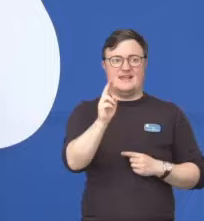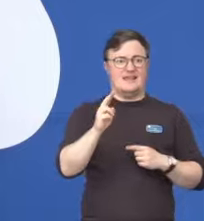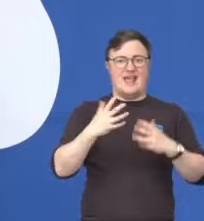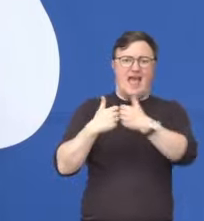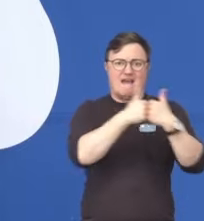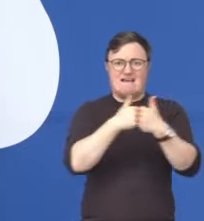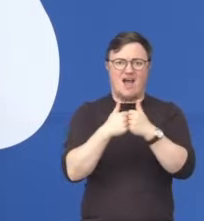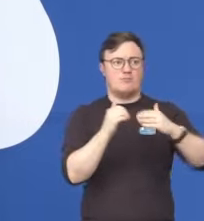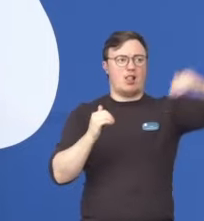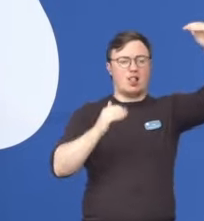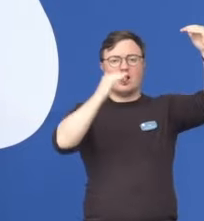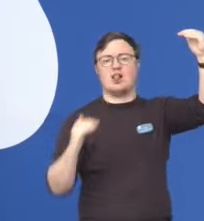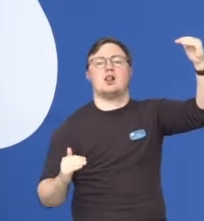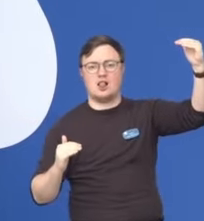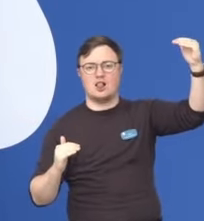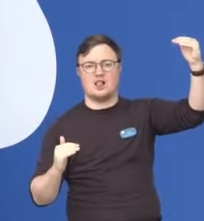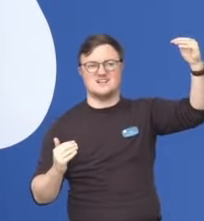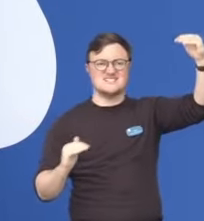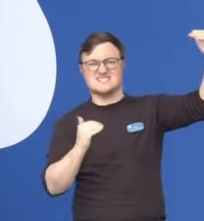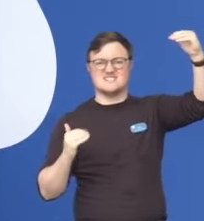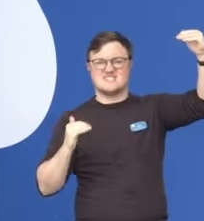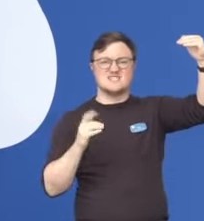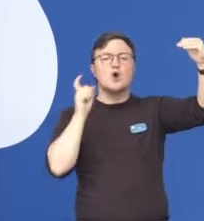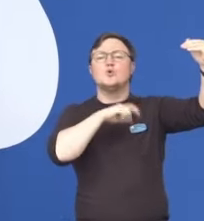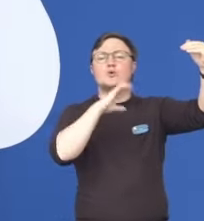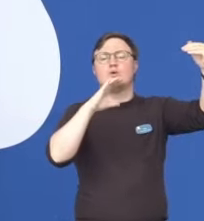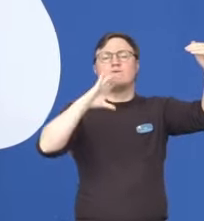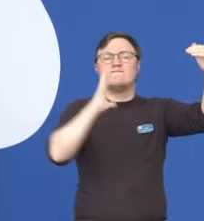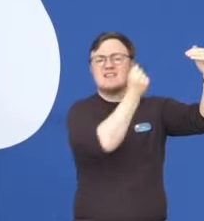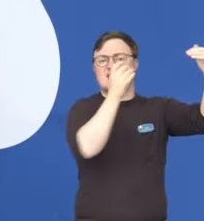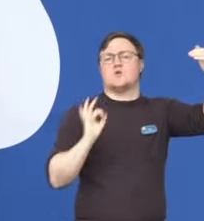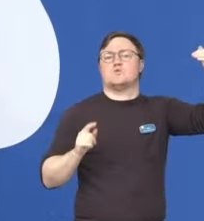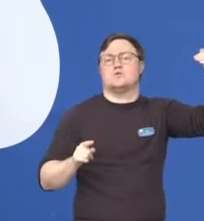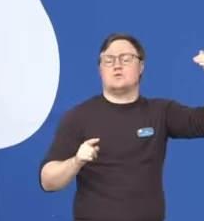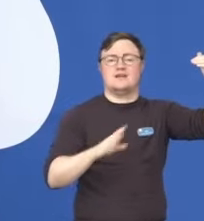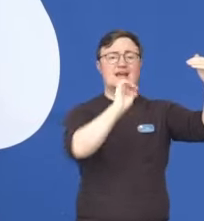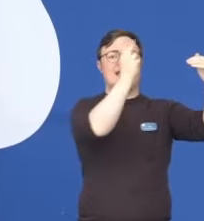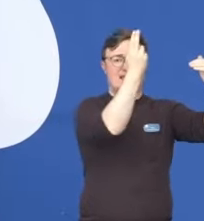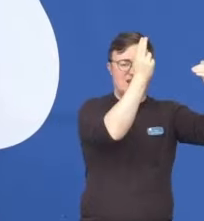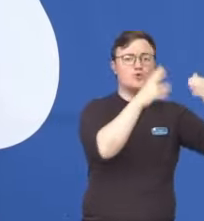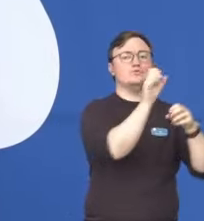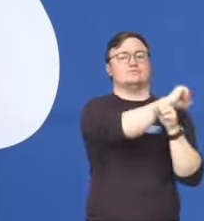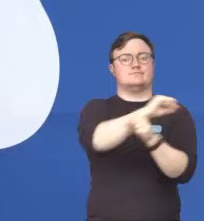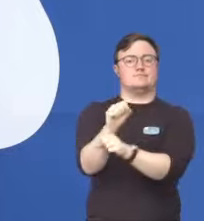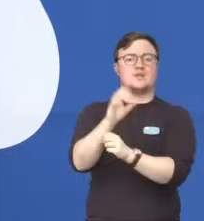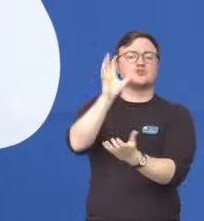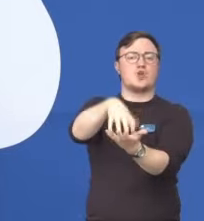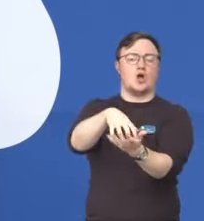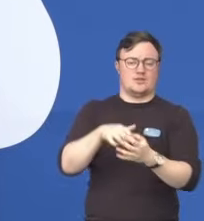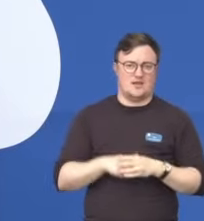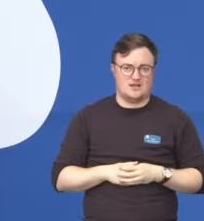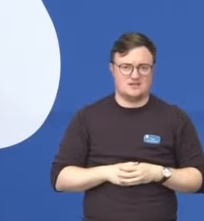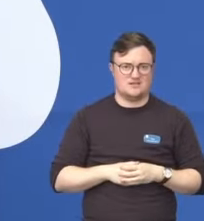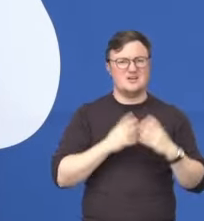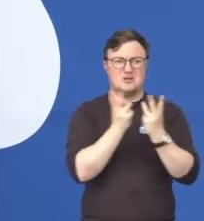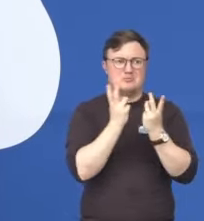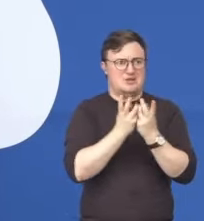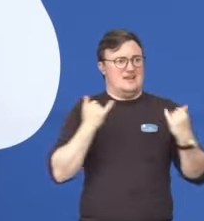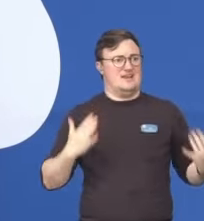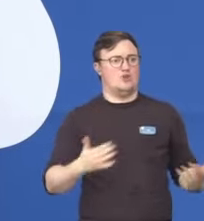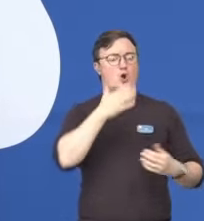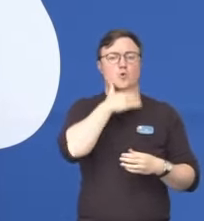kamp. Vi pratar ju om att EU är ju en överstatlig institution. Och det är väldigt svårt för unga